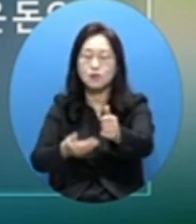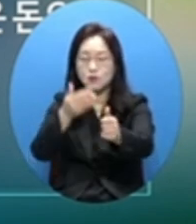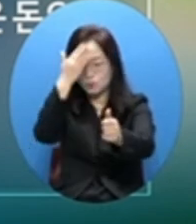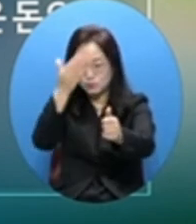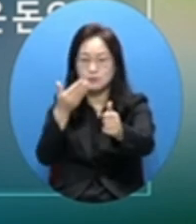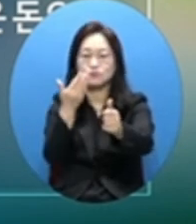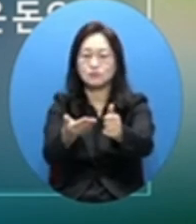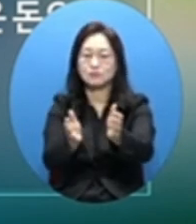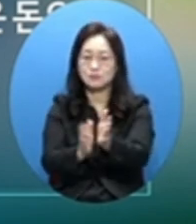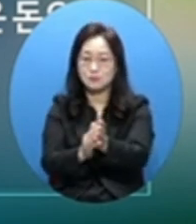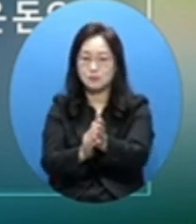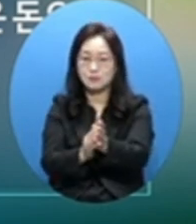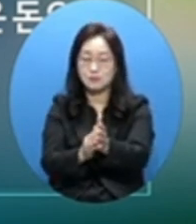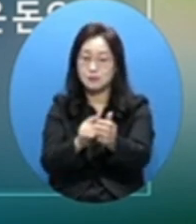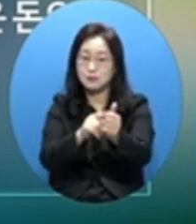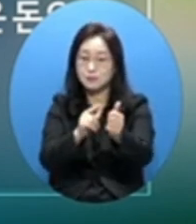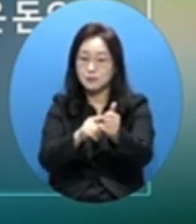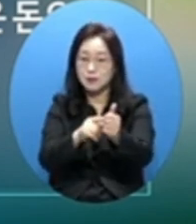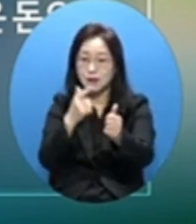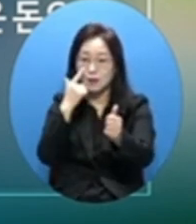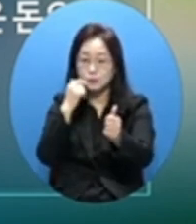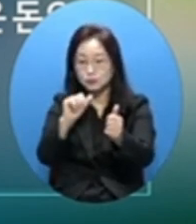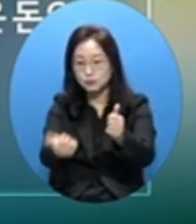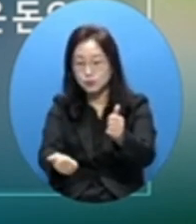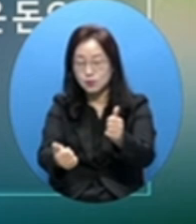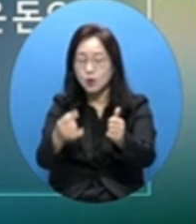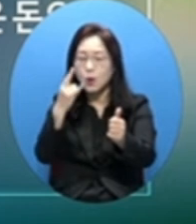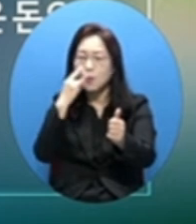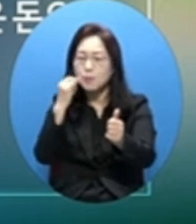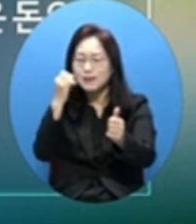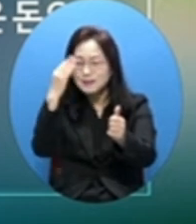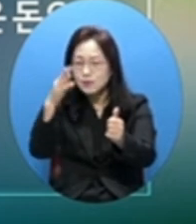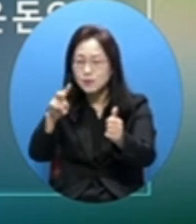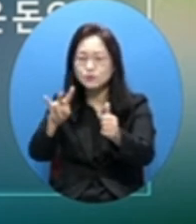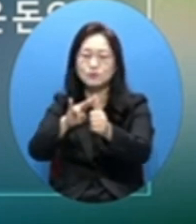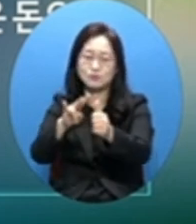여의고 어머니가 재혼했는데 새아버지가